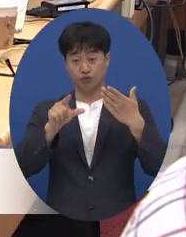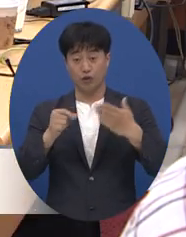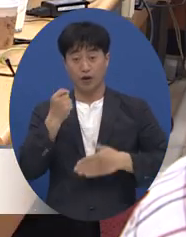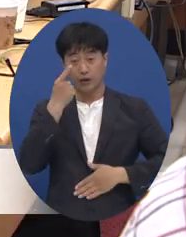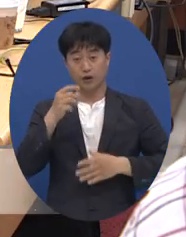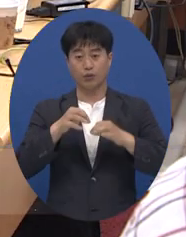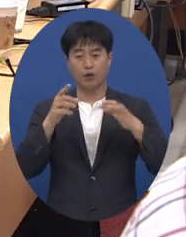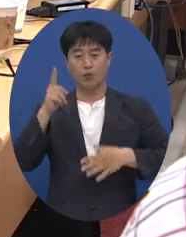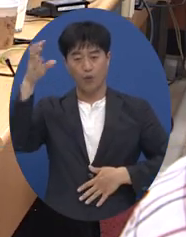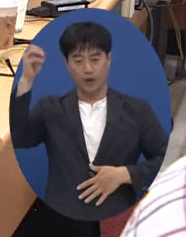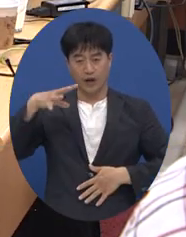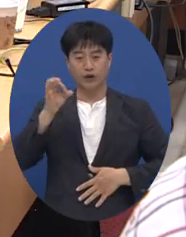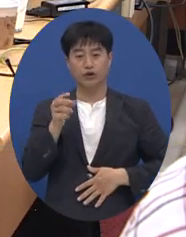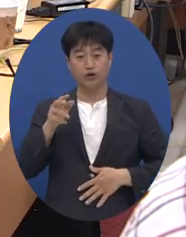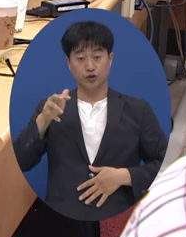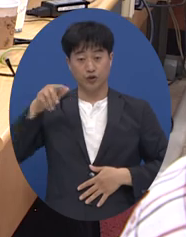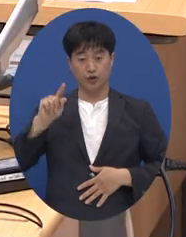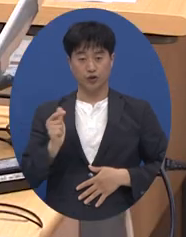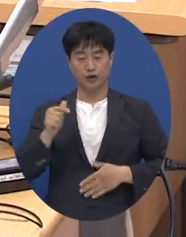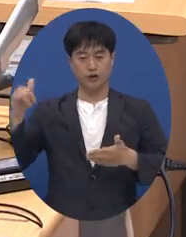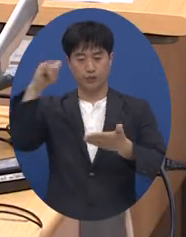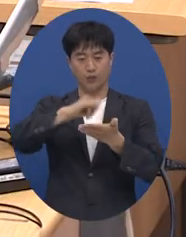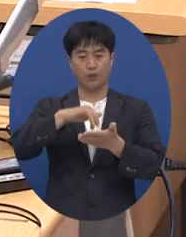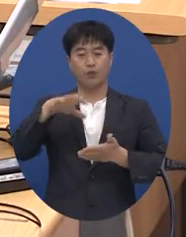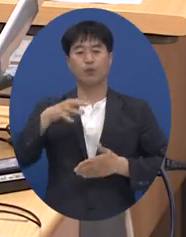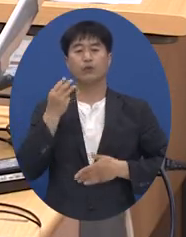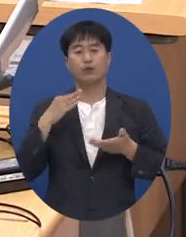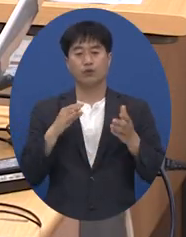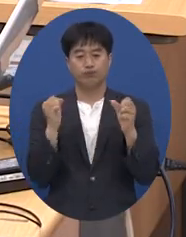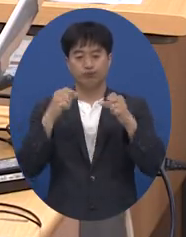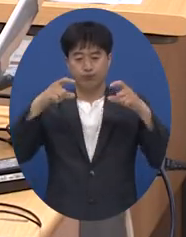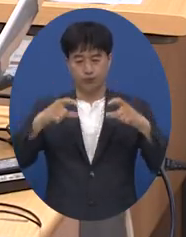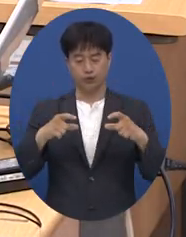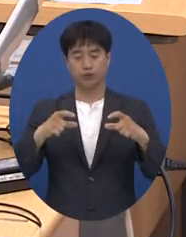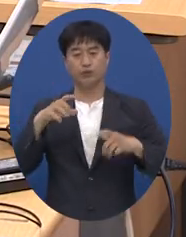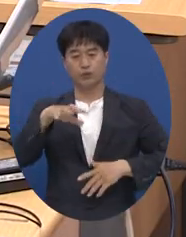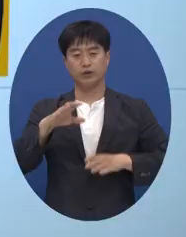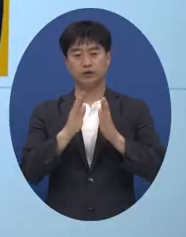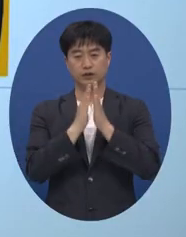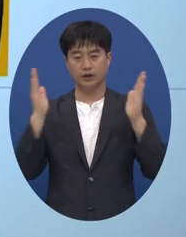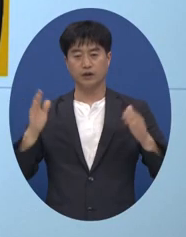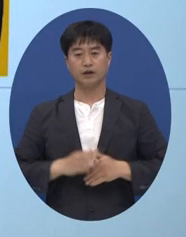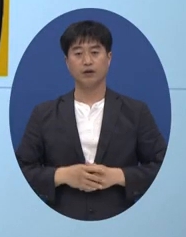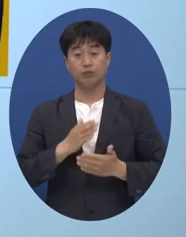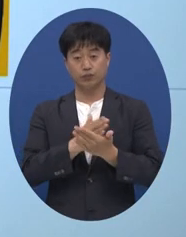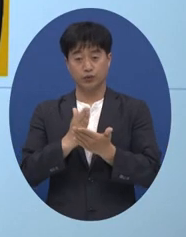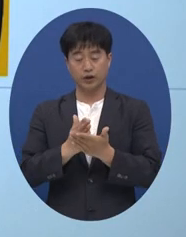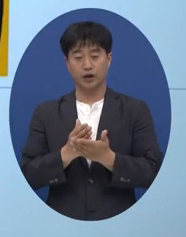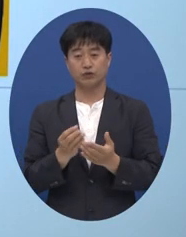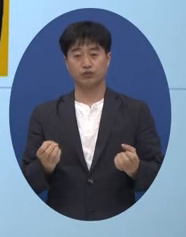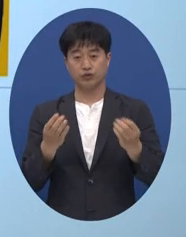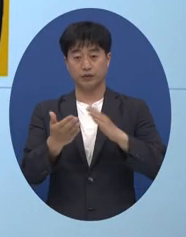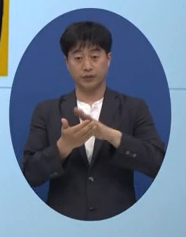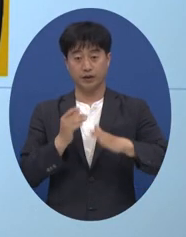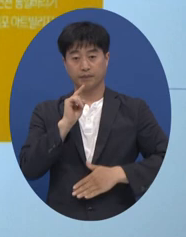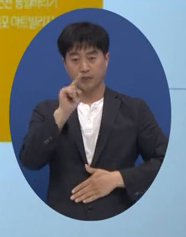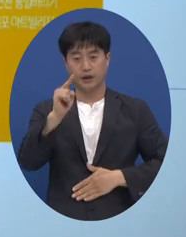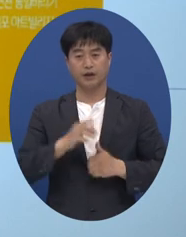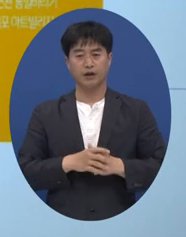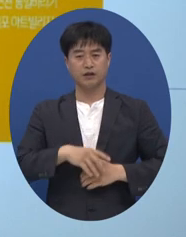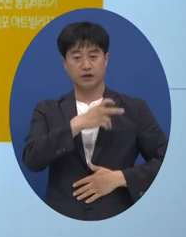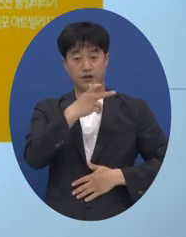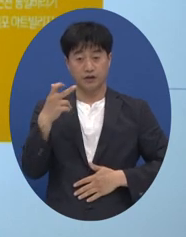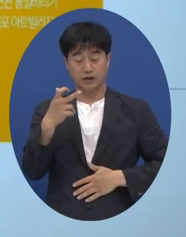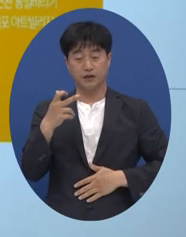고양과 연천, 김포 등 경기 북부 일원에서 펼쳐집니다. 분야별 행사를 예고했는데 굵직한